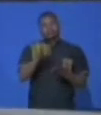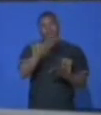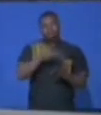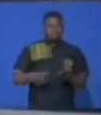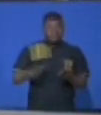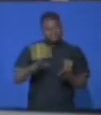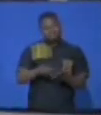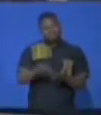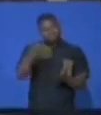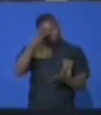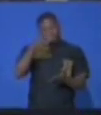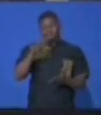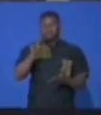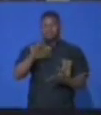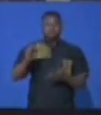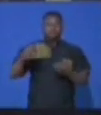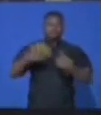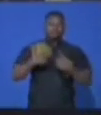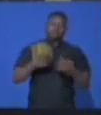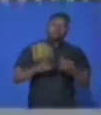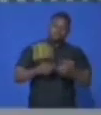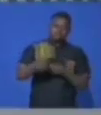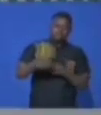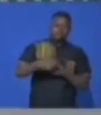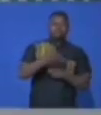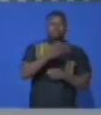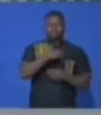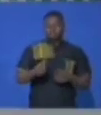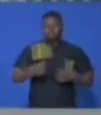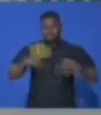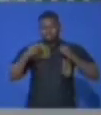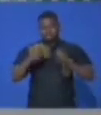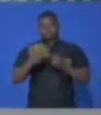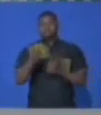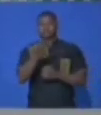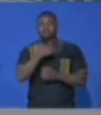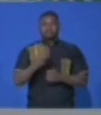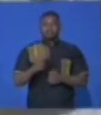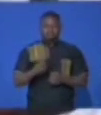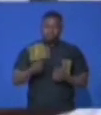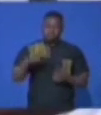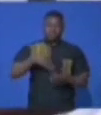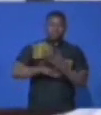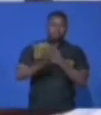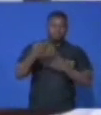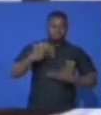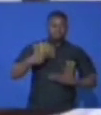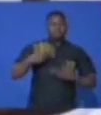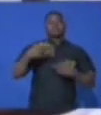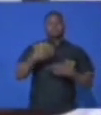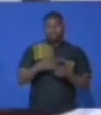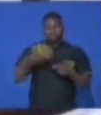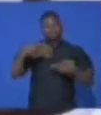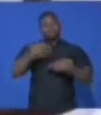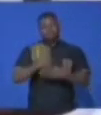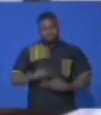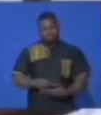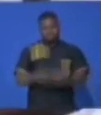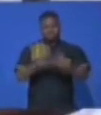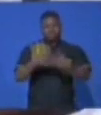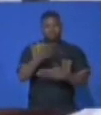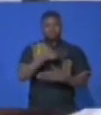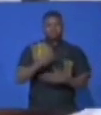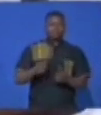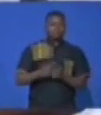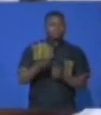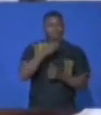et reproductive. Le troisième volet, c'est celui de l'enregistrement des naissances. Il est important que les enfants qui naissent soient enregistrés